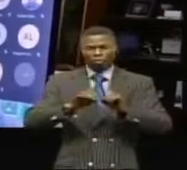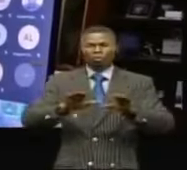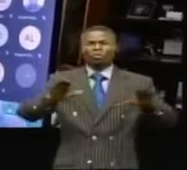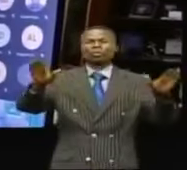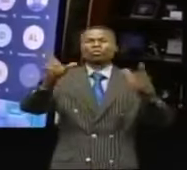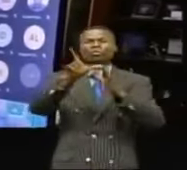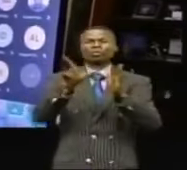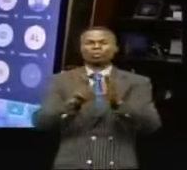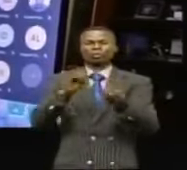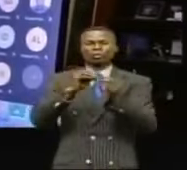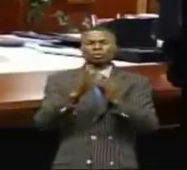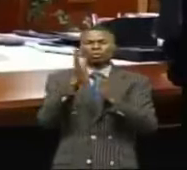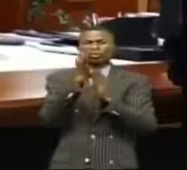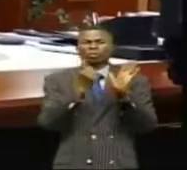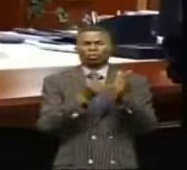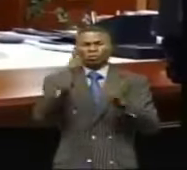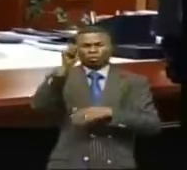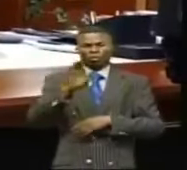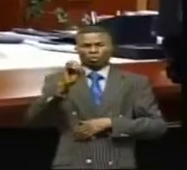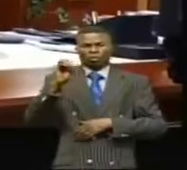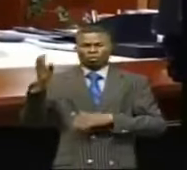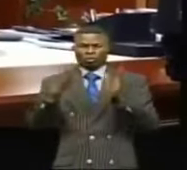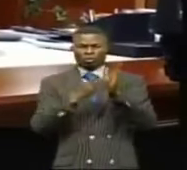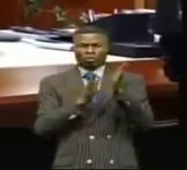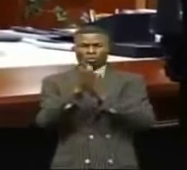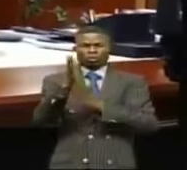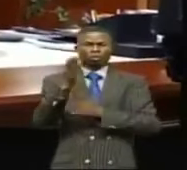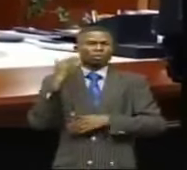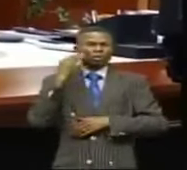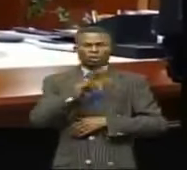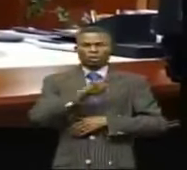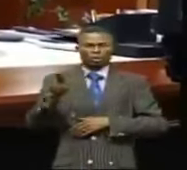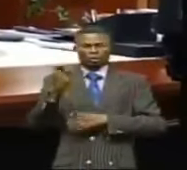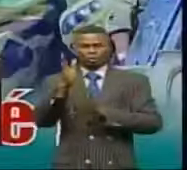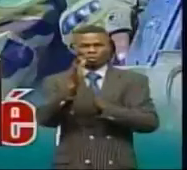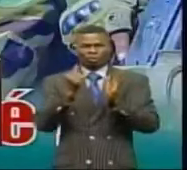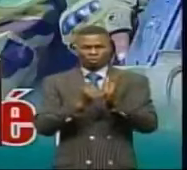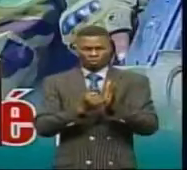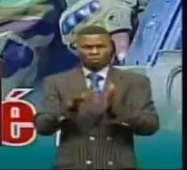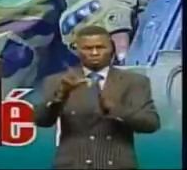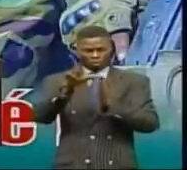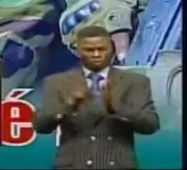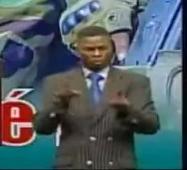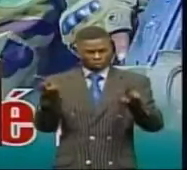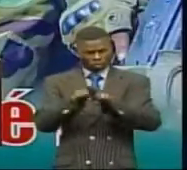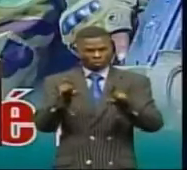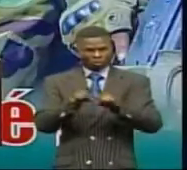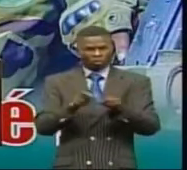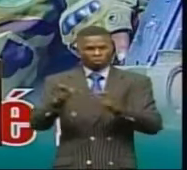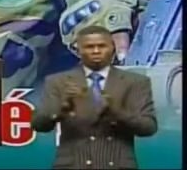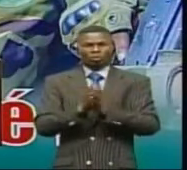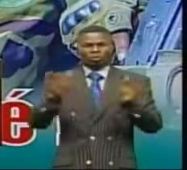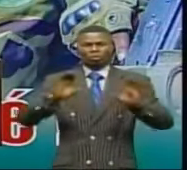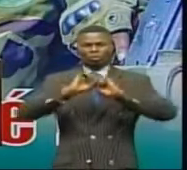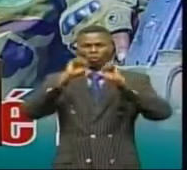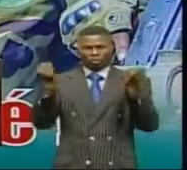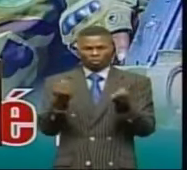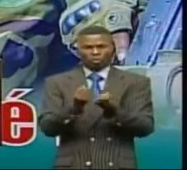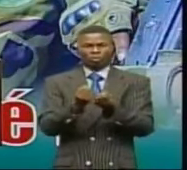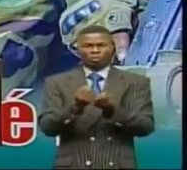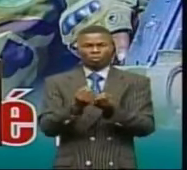numéro 16/009 du 15 juillet 2016, fixant les règles relatives au régime général de la sécurité